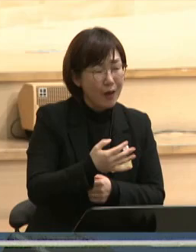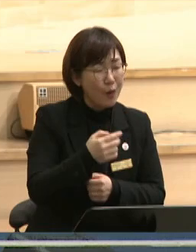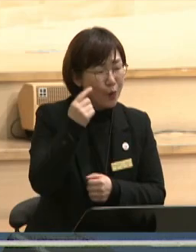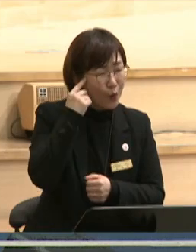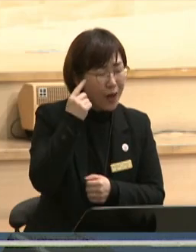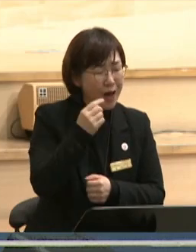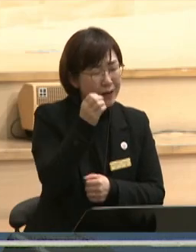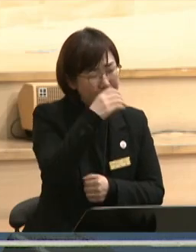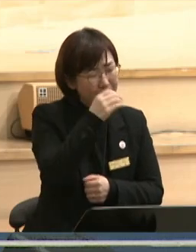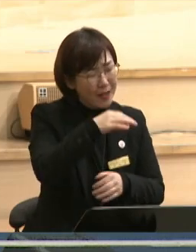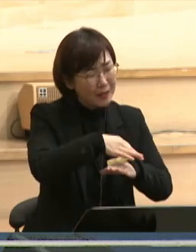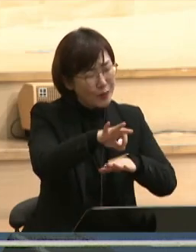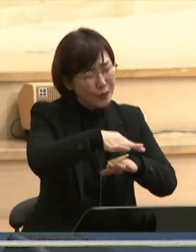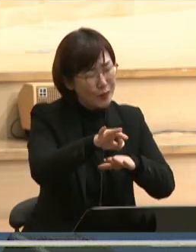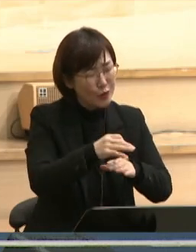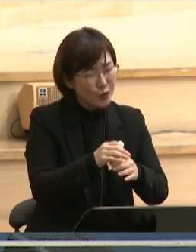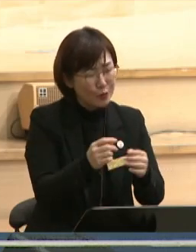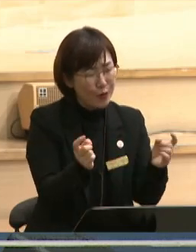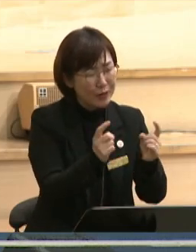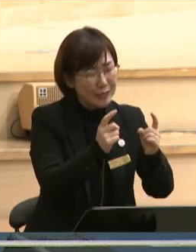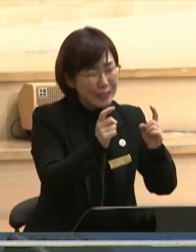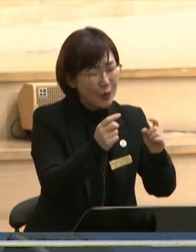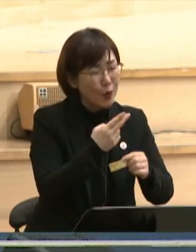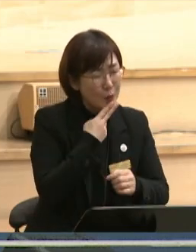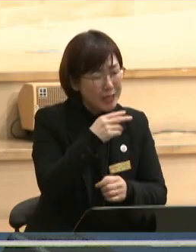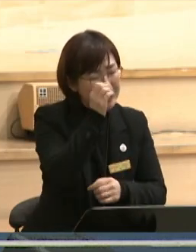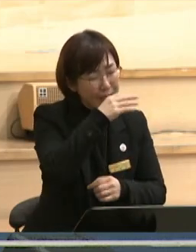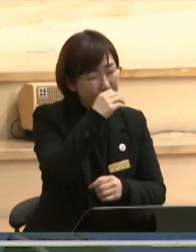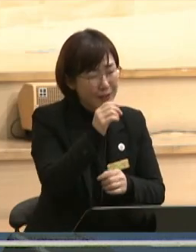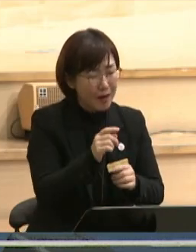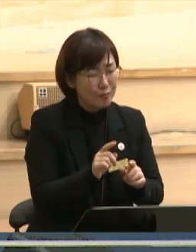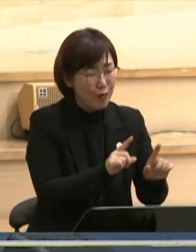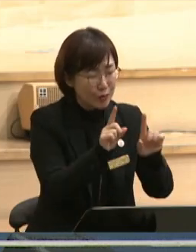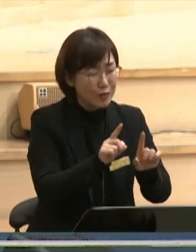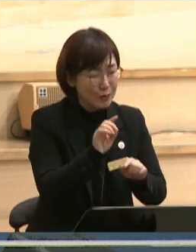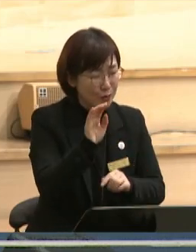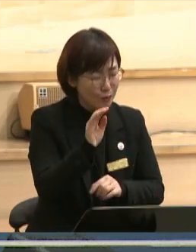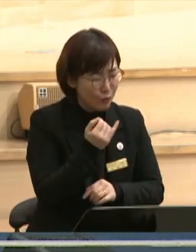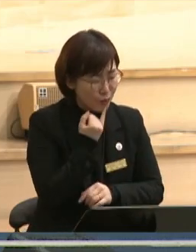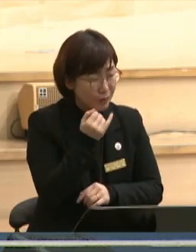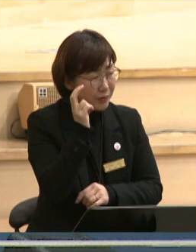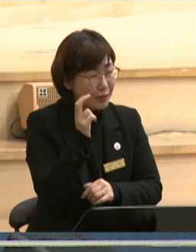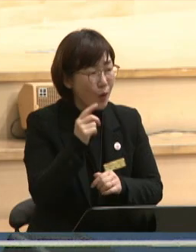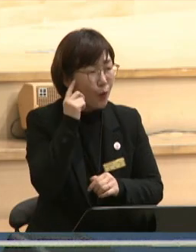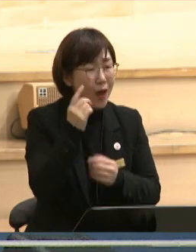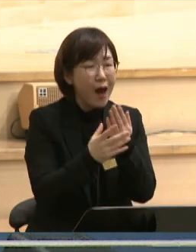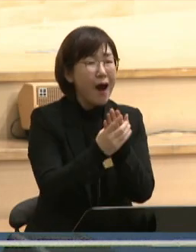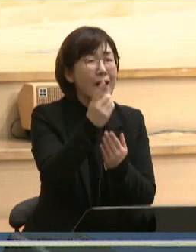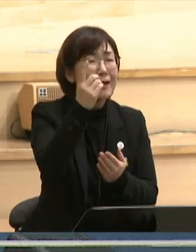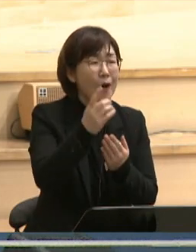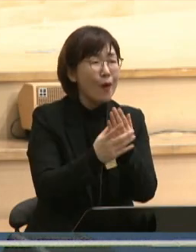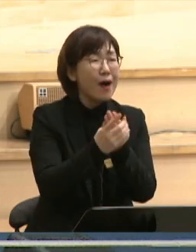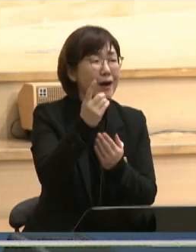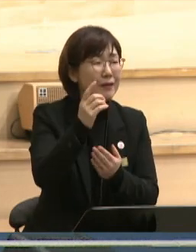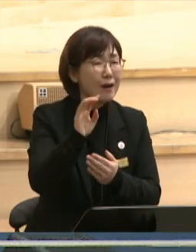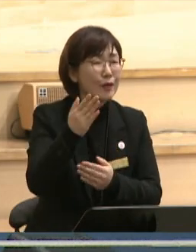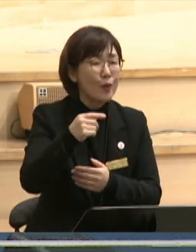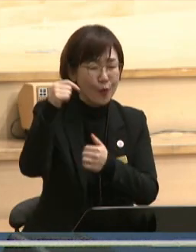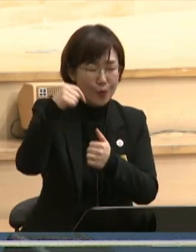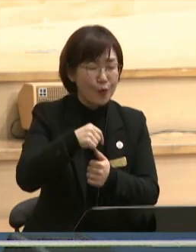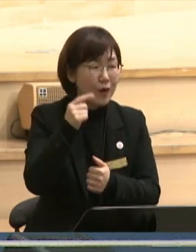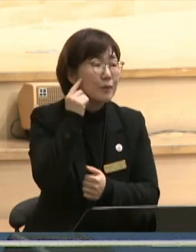대면되면 싸우지 않고만 지내면 되는데 왜 하나대라고 하시는가 여러분 싸우지 않는 것과 하나되는 것은